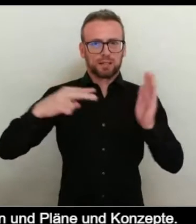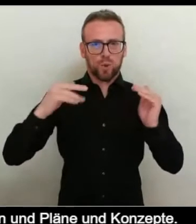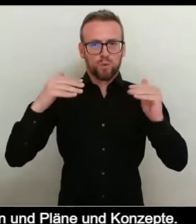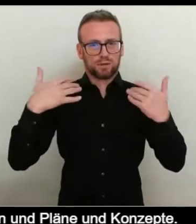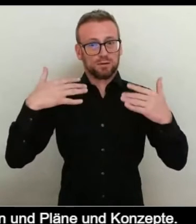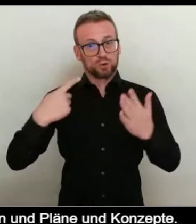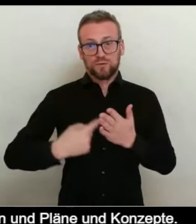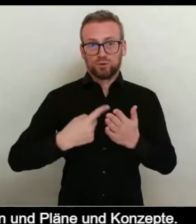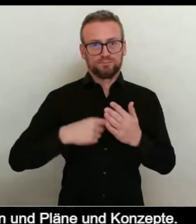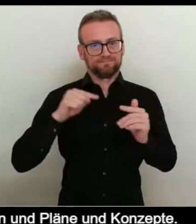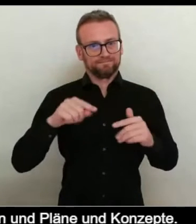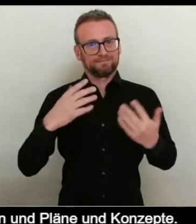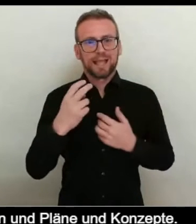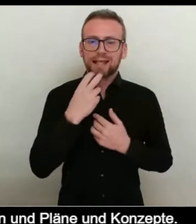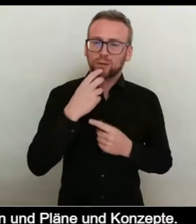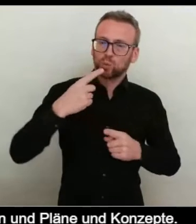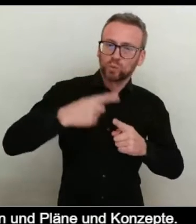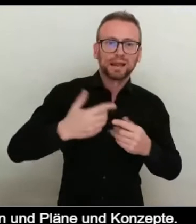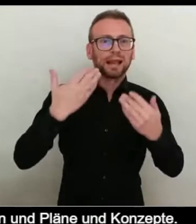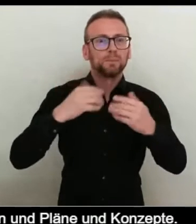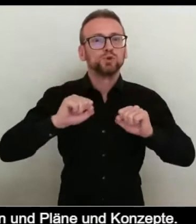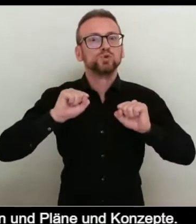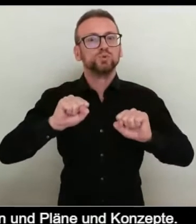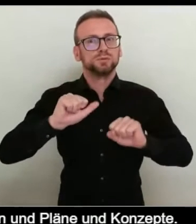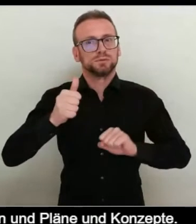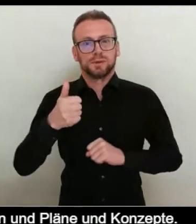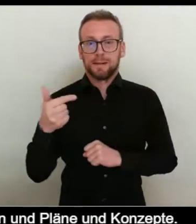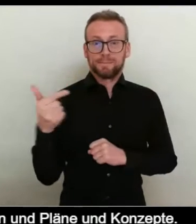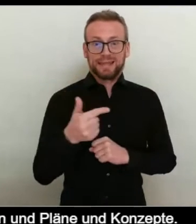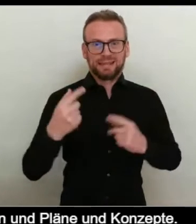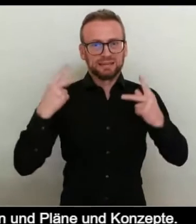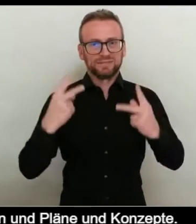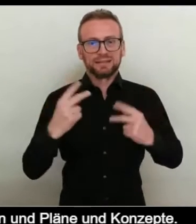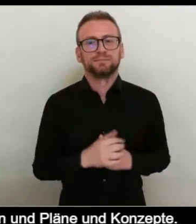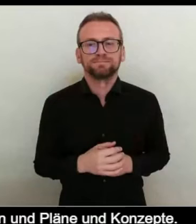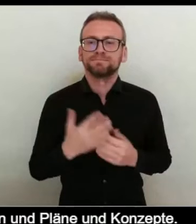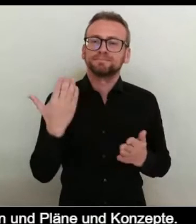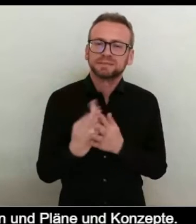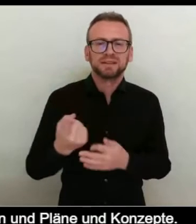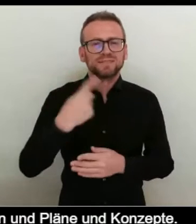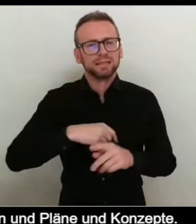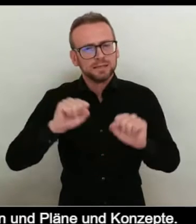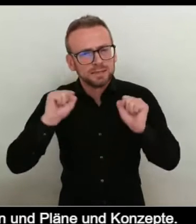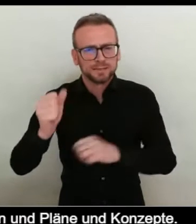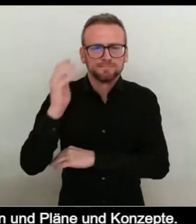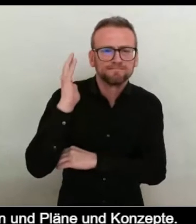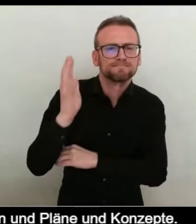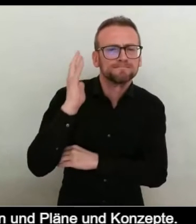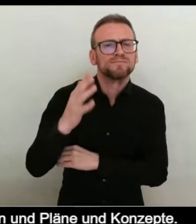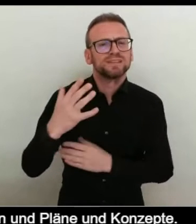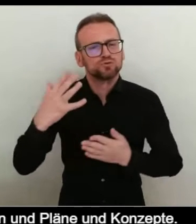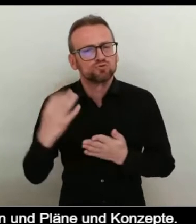einem klimaneutralen Wirtschaftsstandort Industrieland. Drei große Themen dabei. Der Handlungsbedarf bei den steigenden